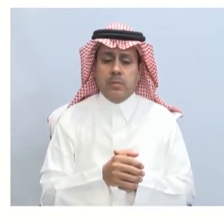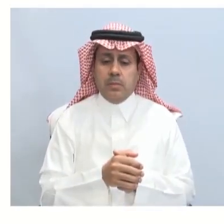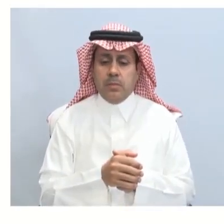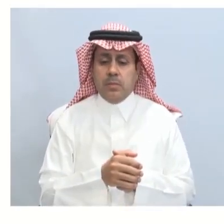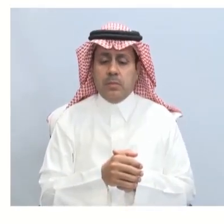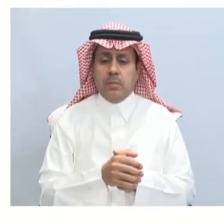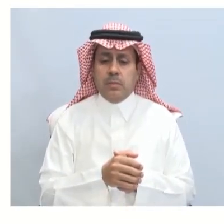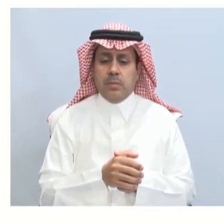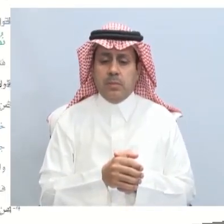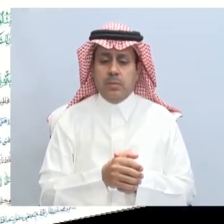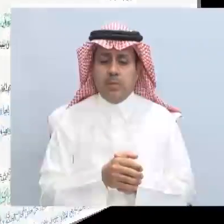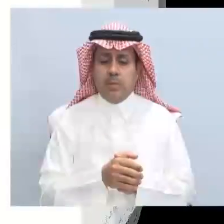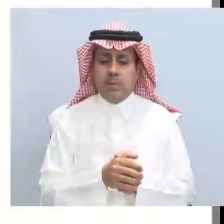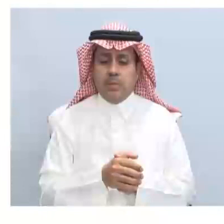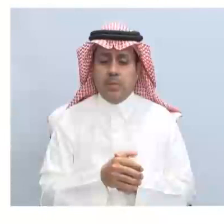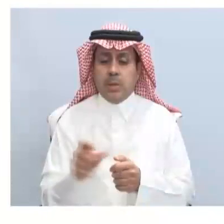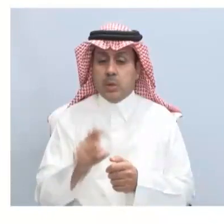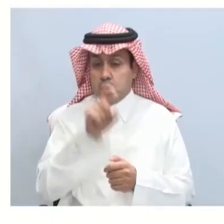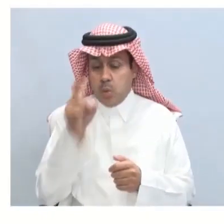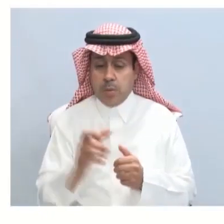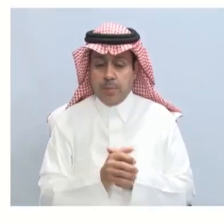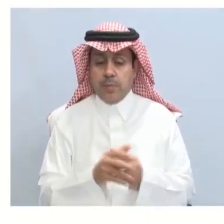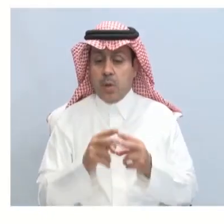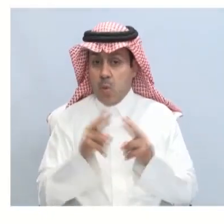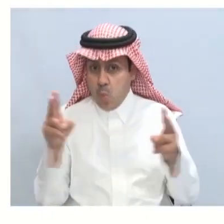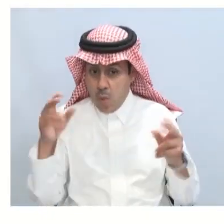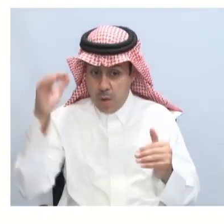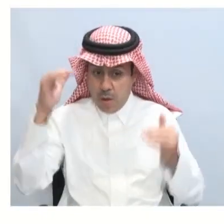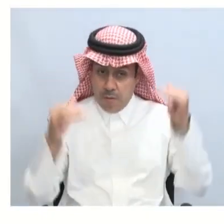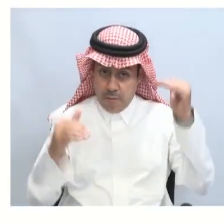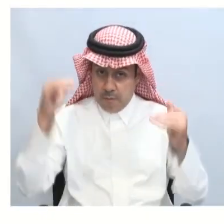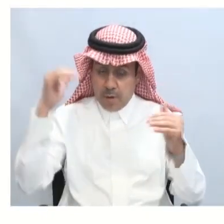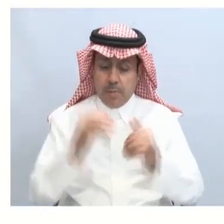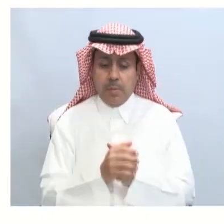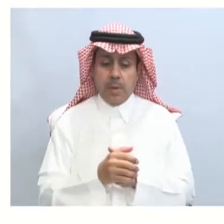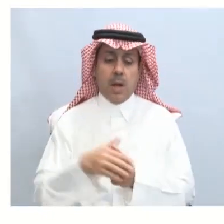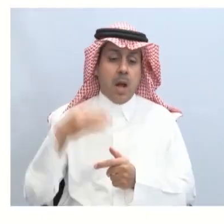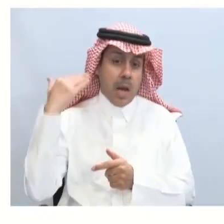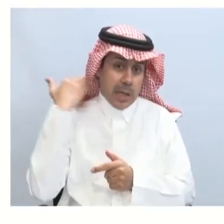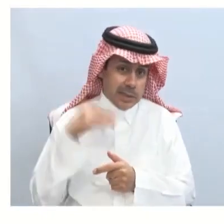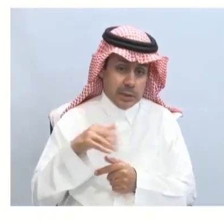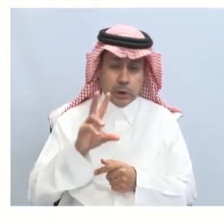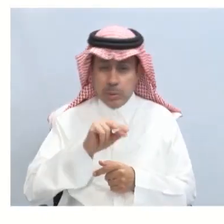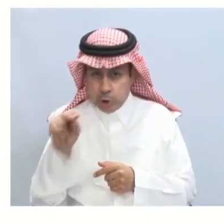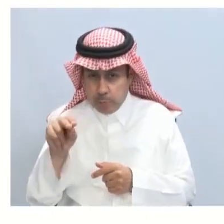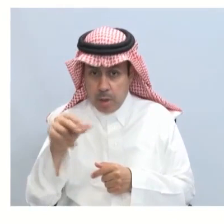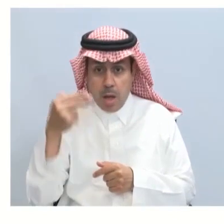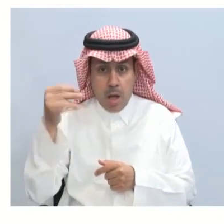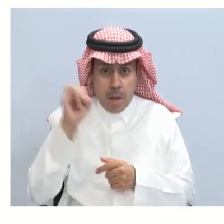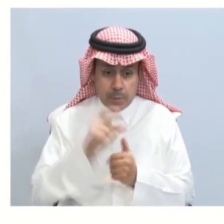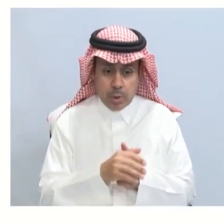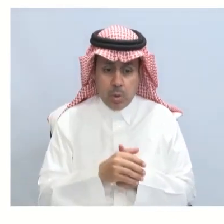بجواب هذا السؤال ناتي الى سؤال الاخر ايها الطلاب والطالبات وضح الفرق بين القتل شبه